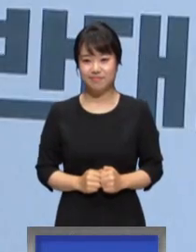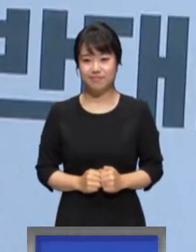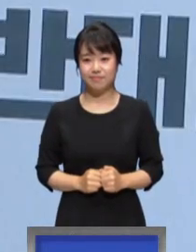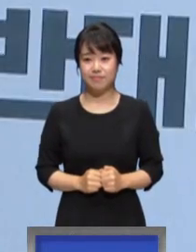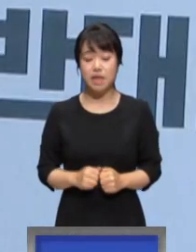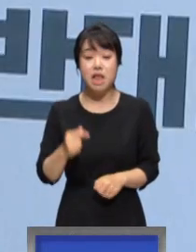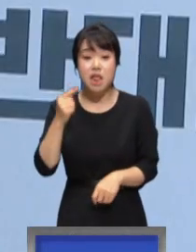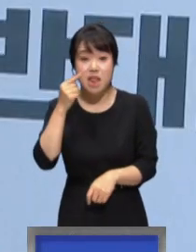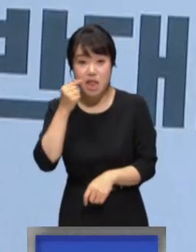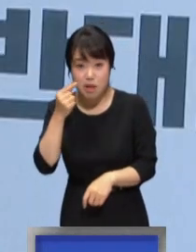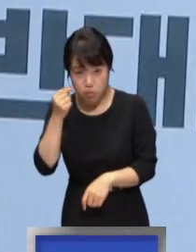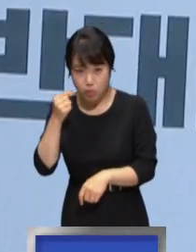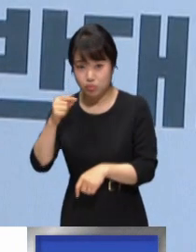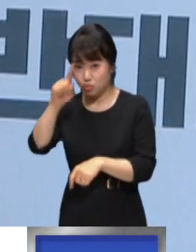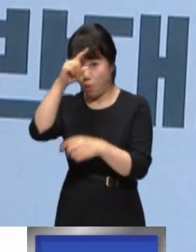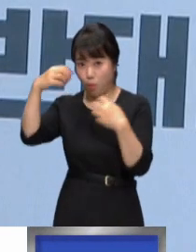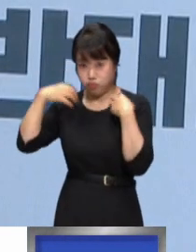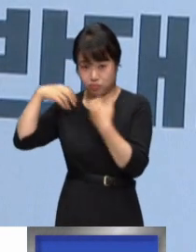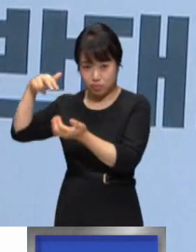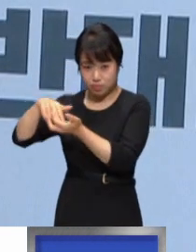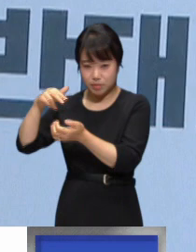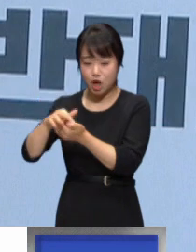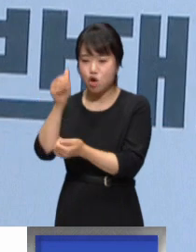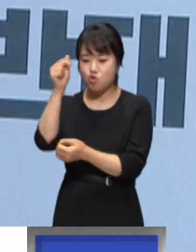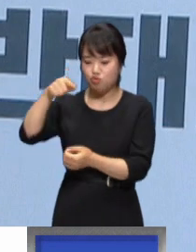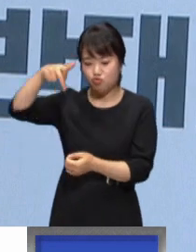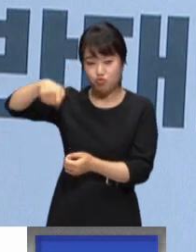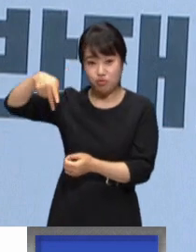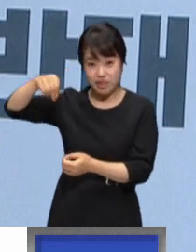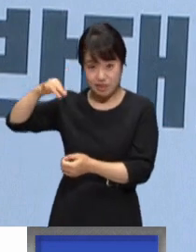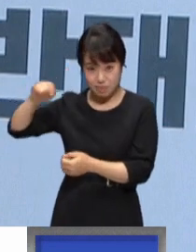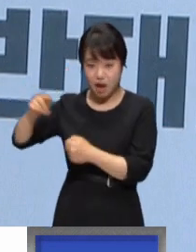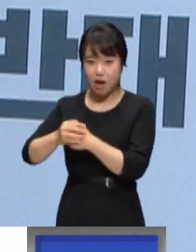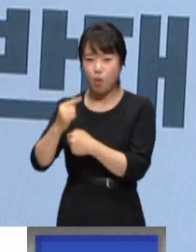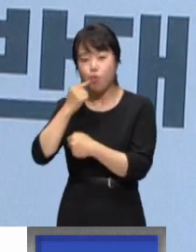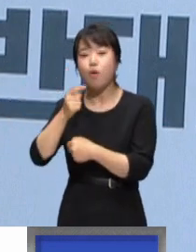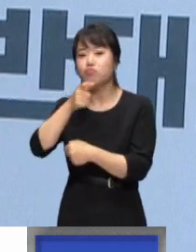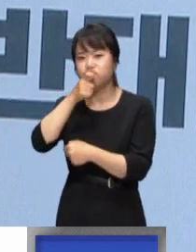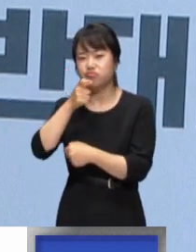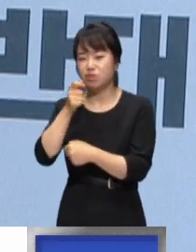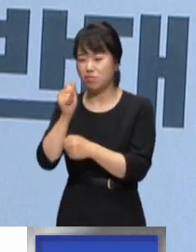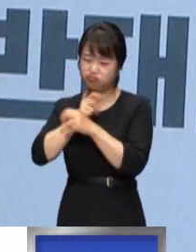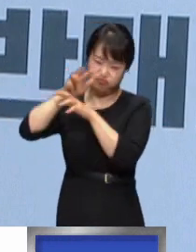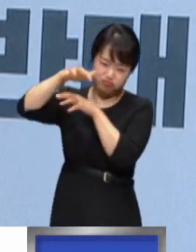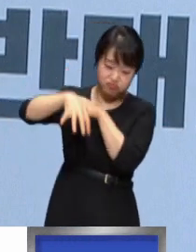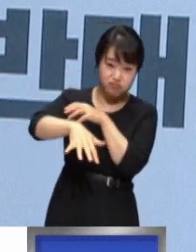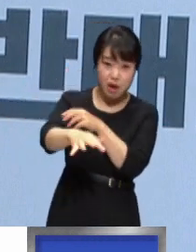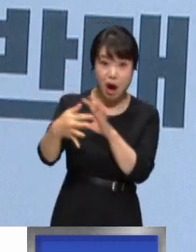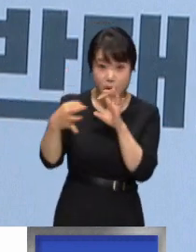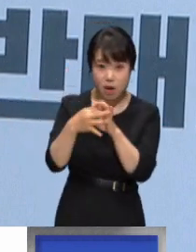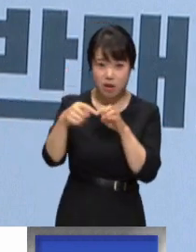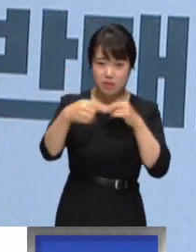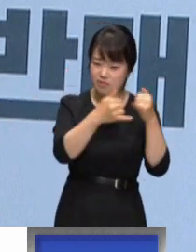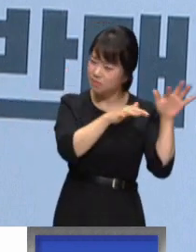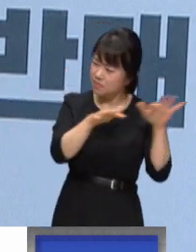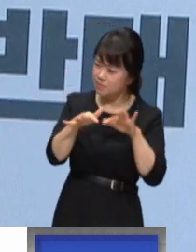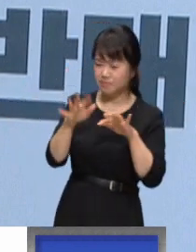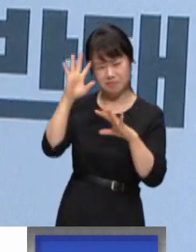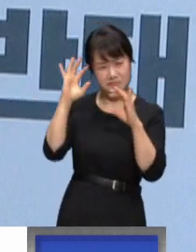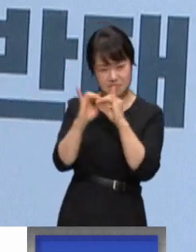일본 정부가 후쿠시마 원전 오염수 방류 시기를 올여름 무렵으로 강행 의사를 밝힌 것을 두고 정치권이